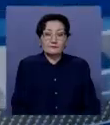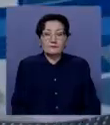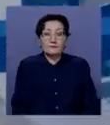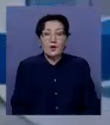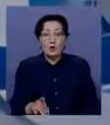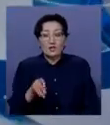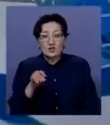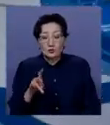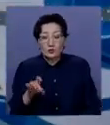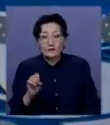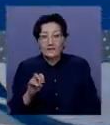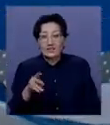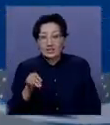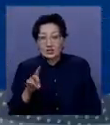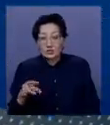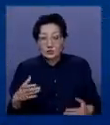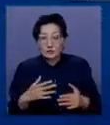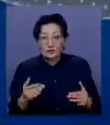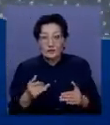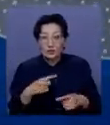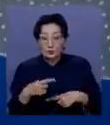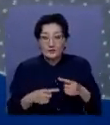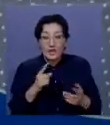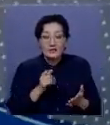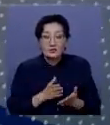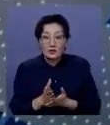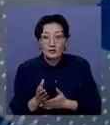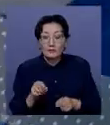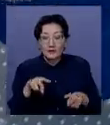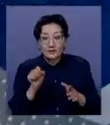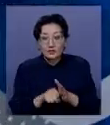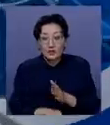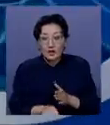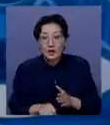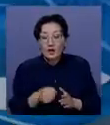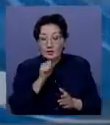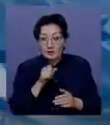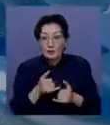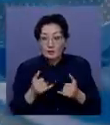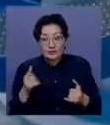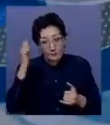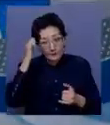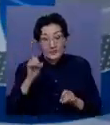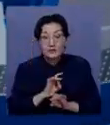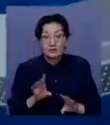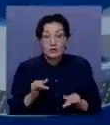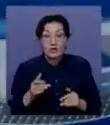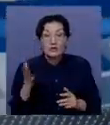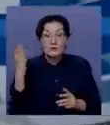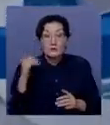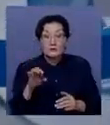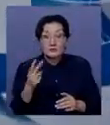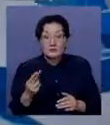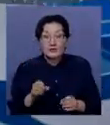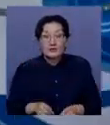Уражан Досов пен Ильяс Жансүгіровтің ортақ немересі саяси қоғын сүргінге ұшыраған аталар туралы естеліктерін айтып берді. Кезінде